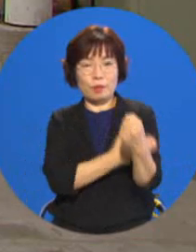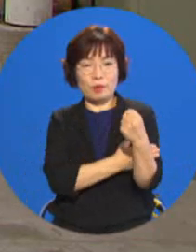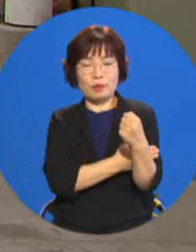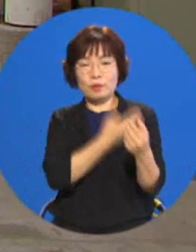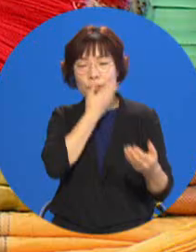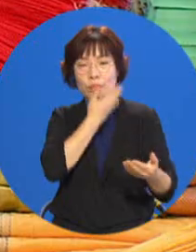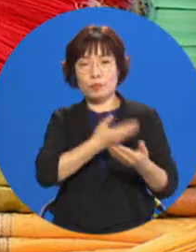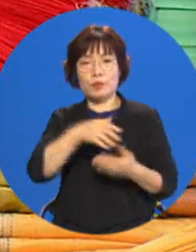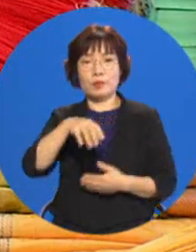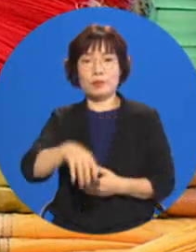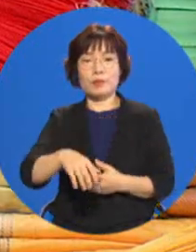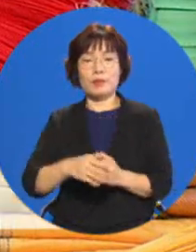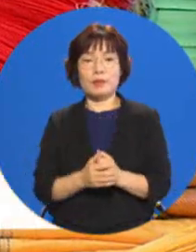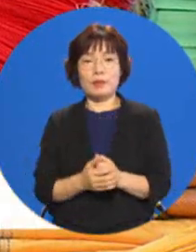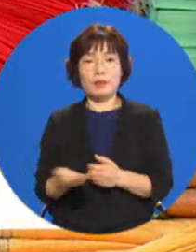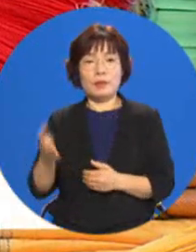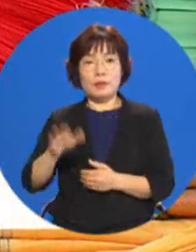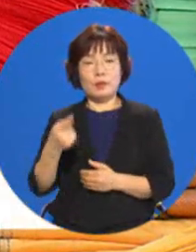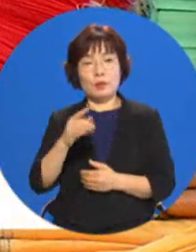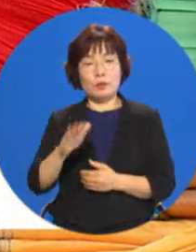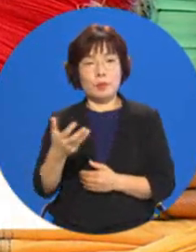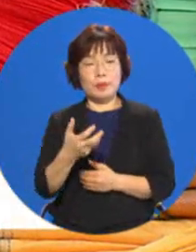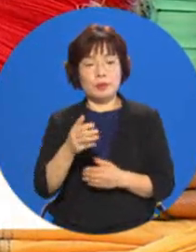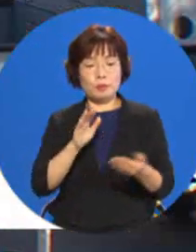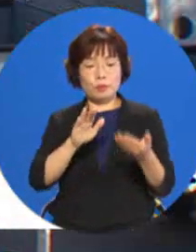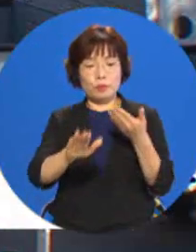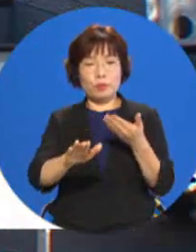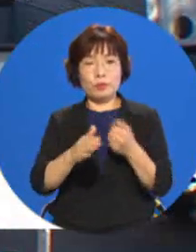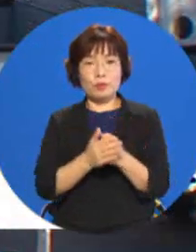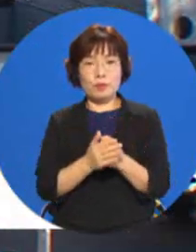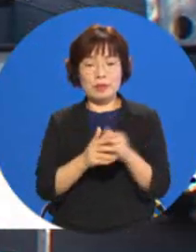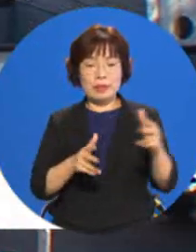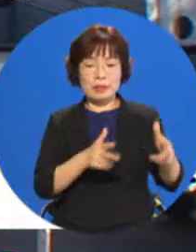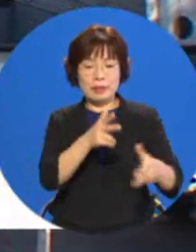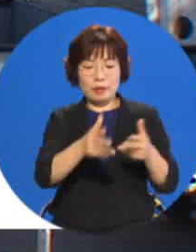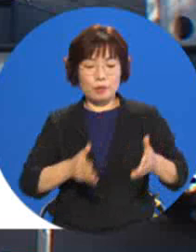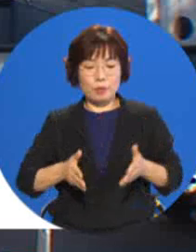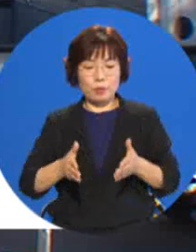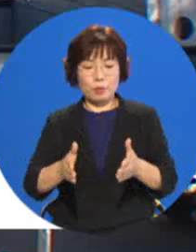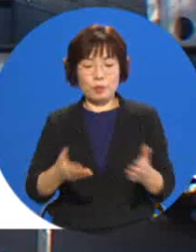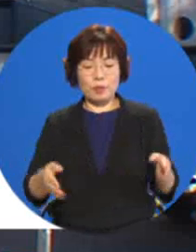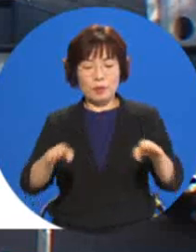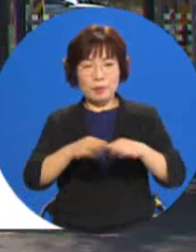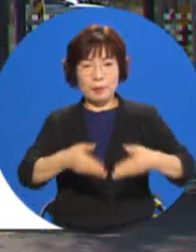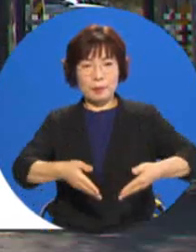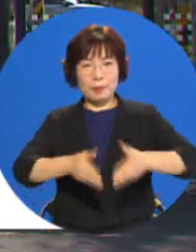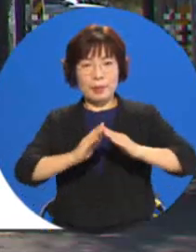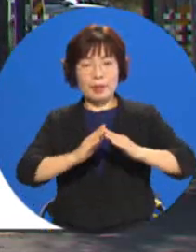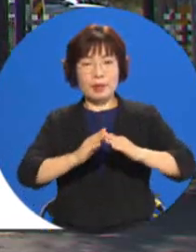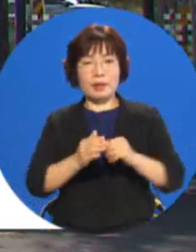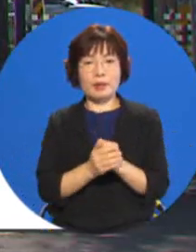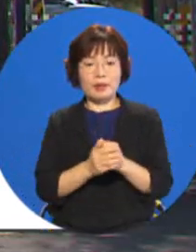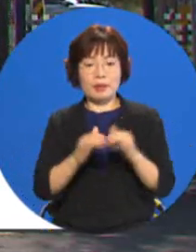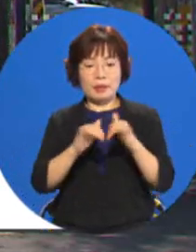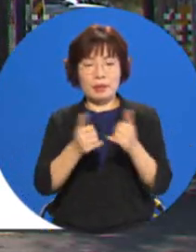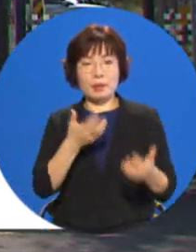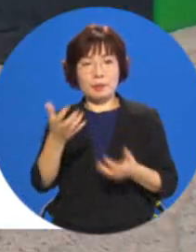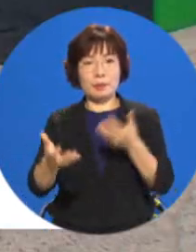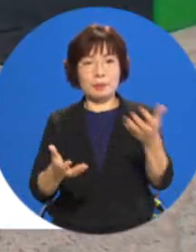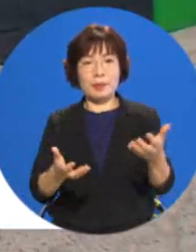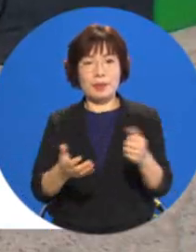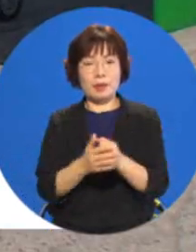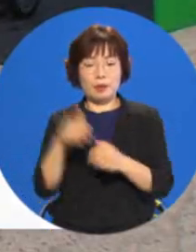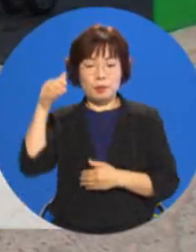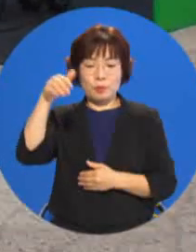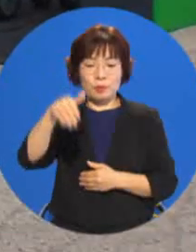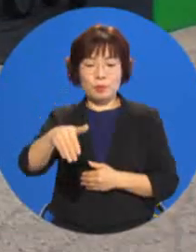했습니다. 그러나 1980년대 초 이후 산업화와 도로 등 기반 시설 개선에 따라 인구 유출이 이어져